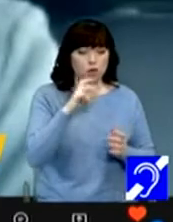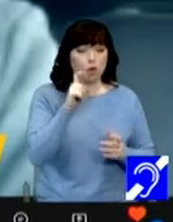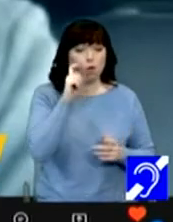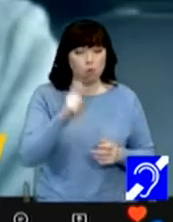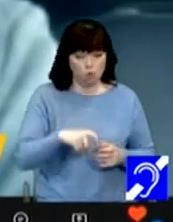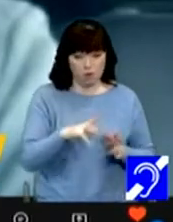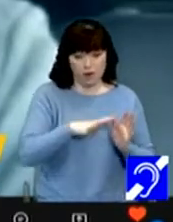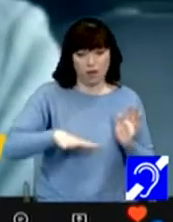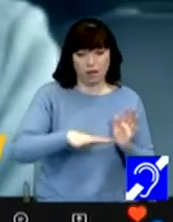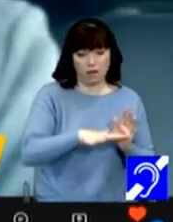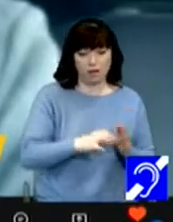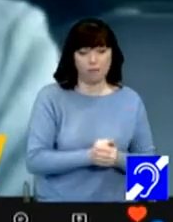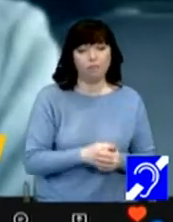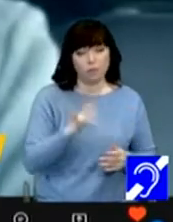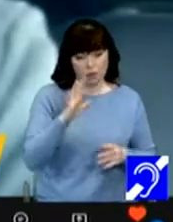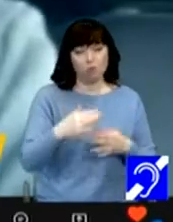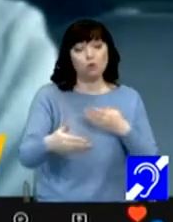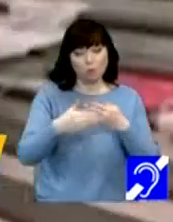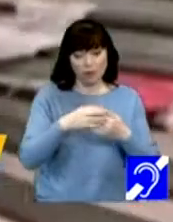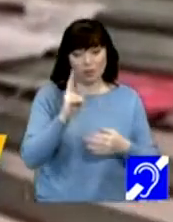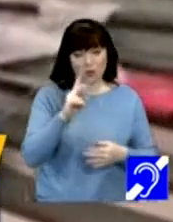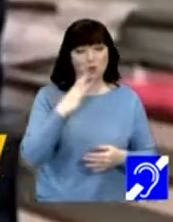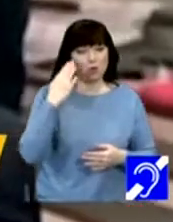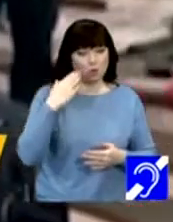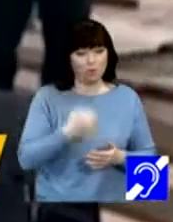и буду вот как раз ближе к Румынии.